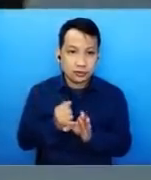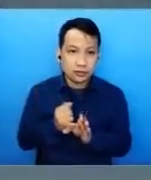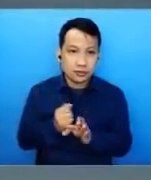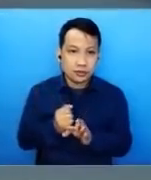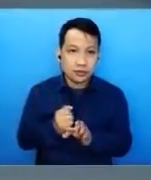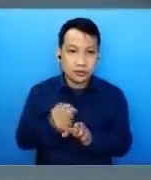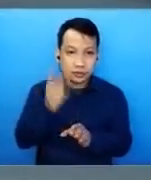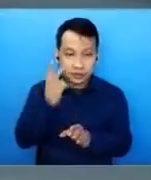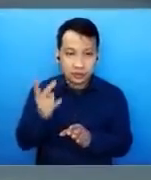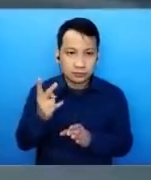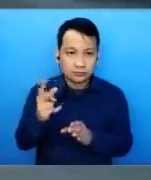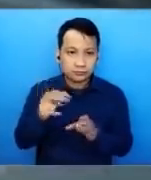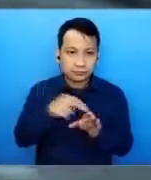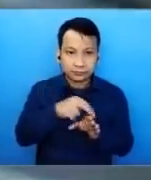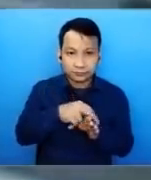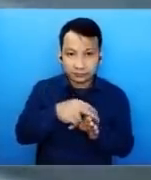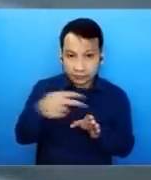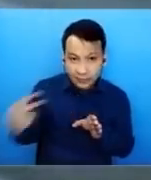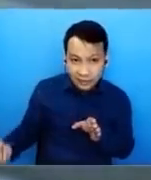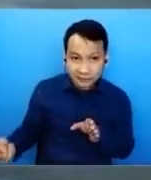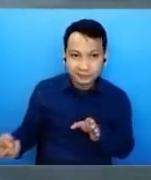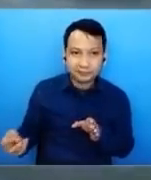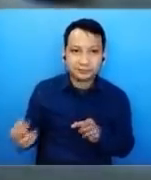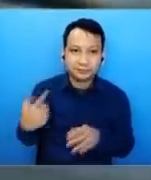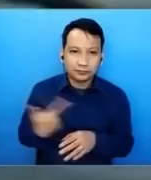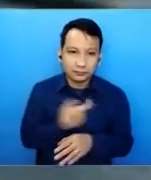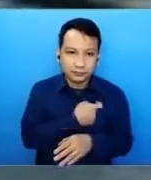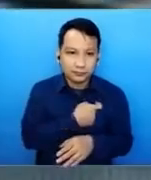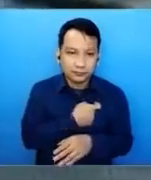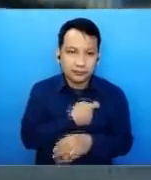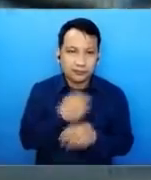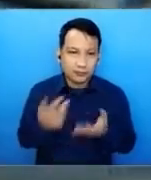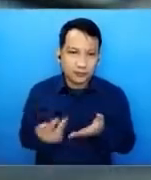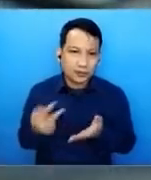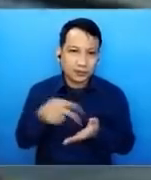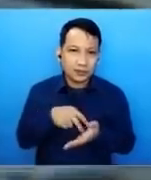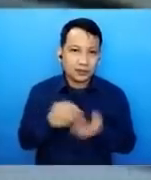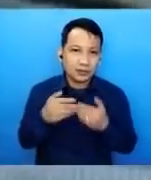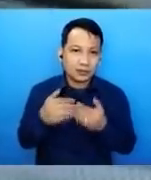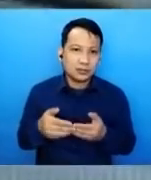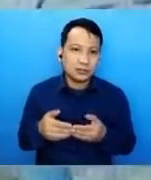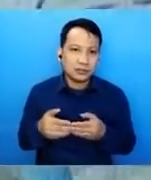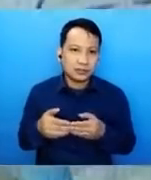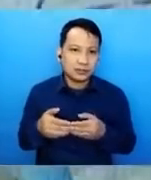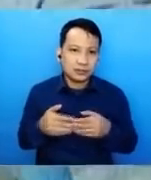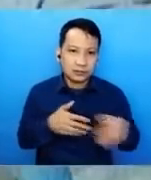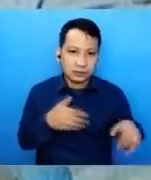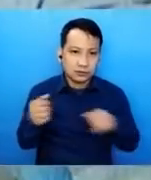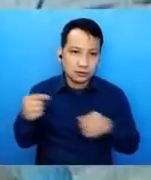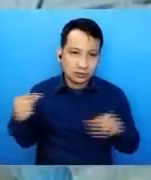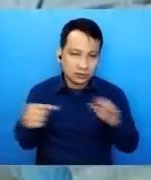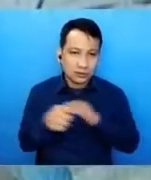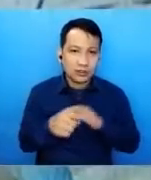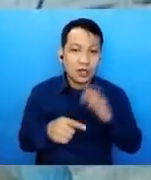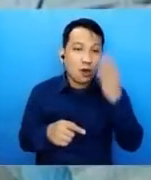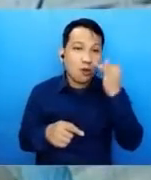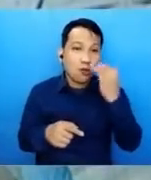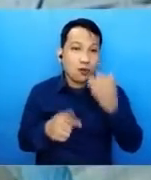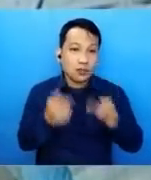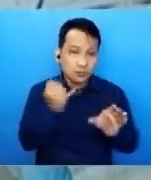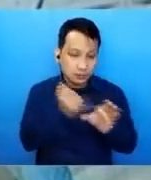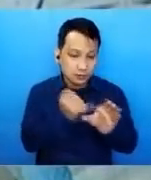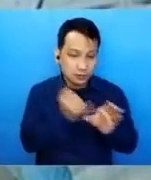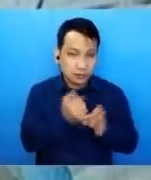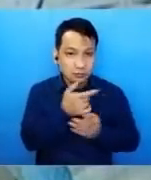sa bintana lumusot. Sugatan man pero pinilit nilang tumayo, tumakbo palayo. Hinold up na pala ang sinasakyan nilang